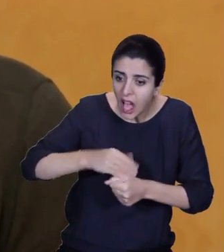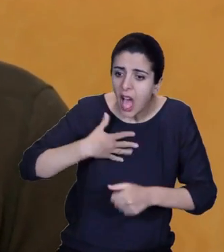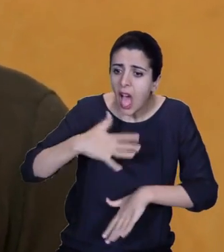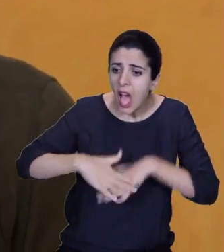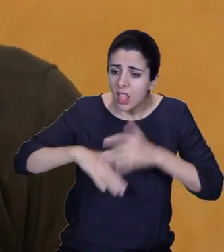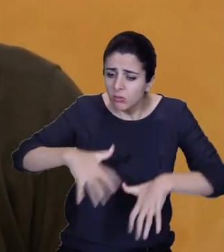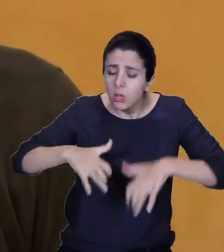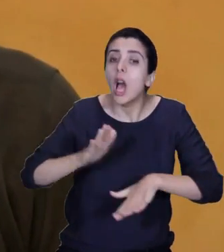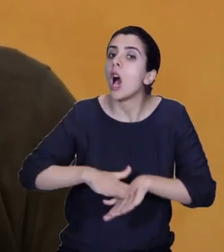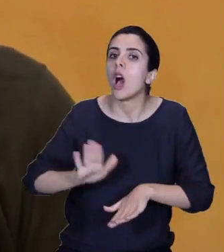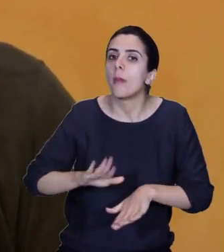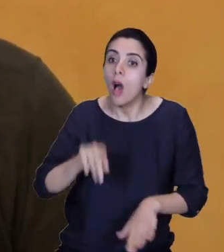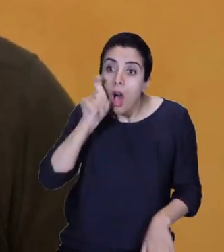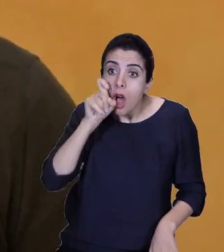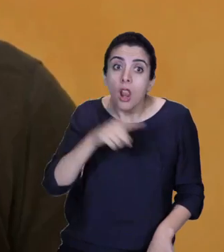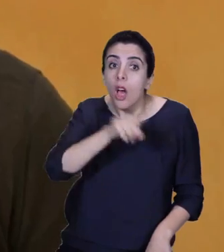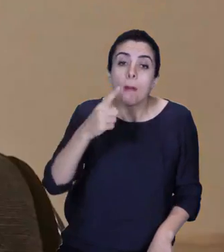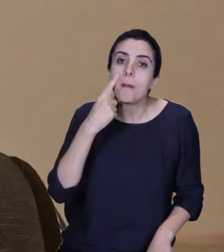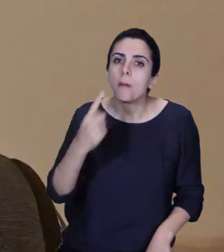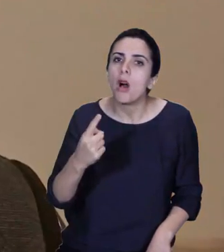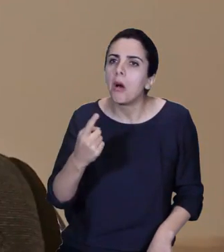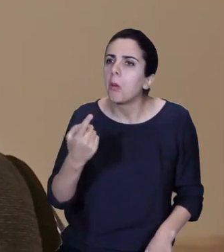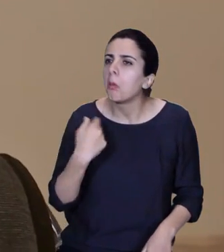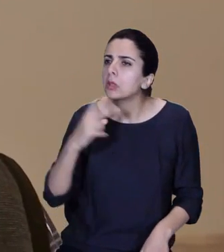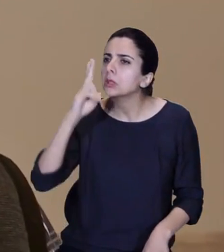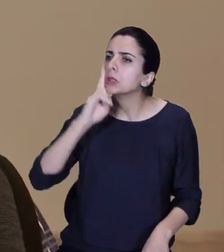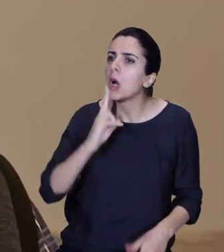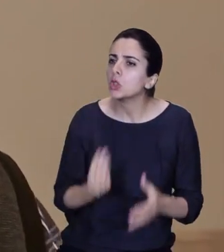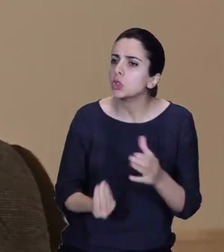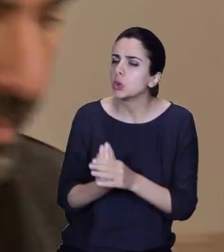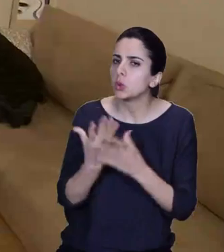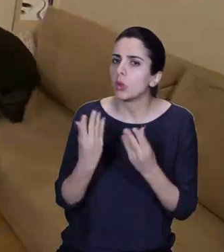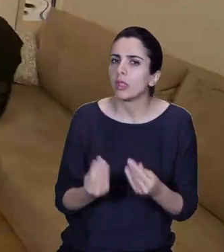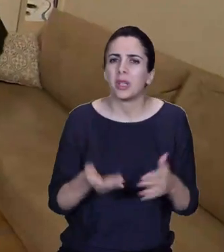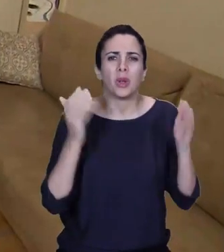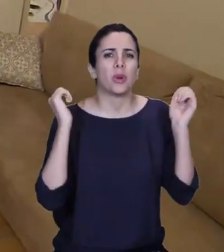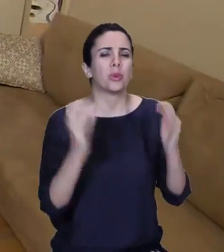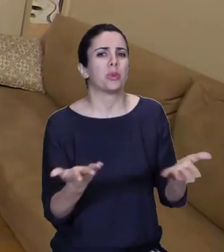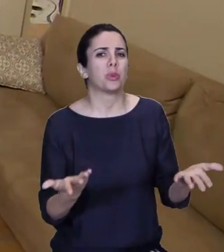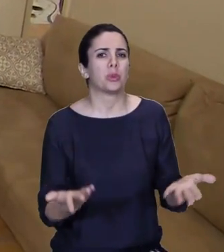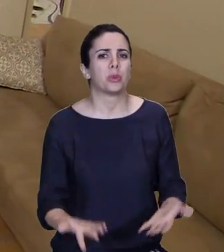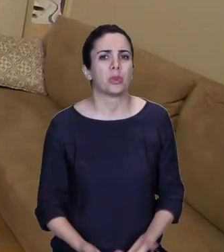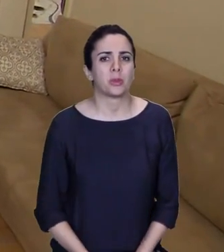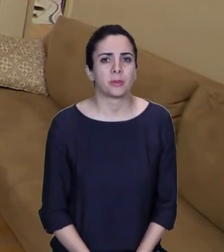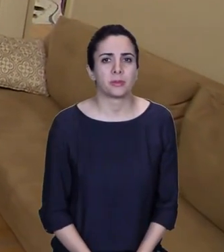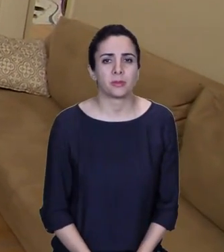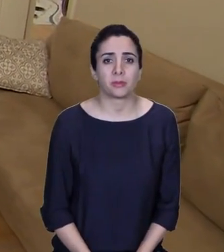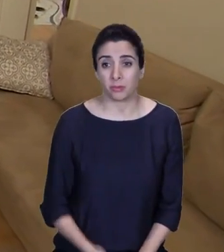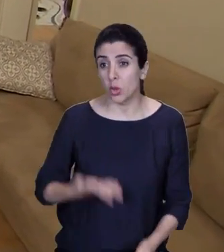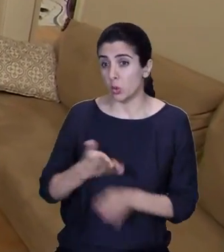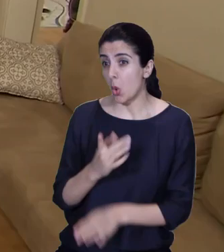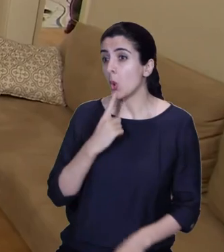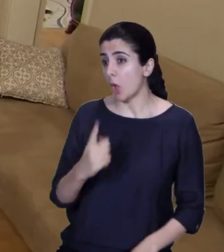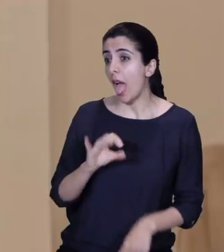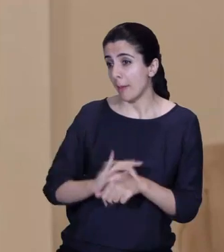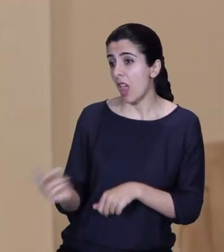eşelemeyeceksin. Bak akıllı olanlara, dağ yaptılar dağ. Of! Gazeteyi bıraktı, gidiyor. Doğru söze